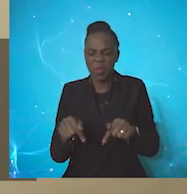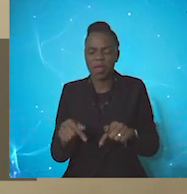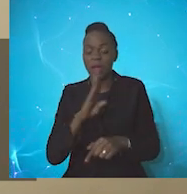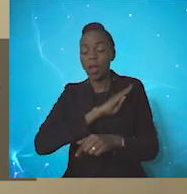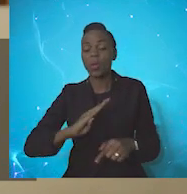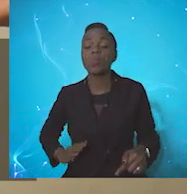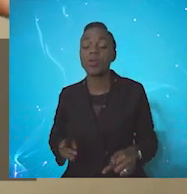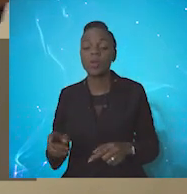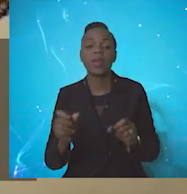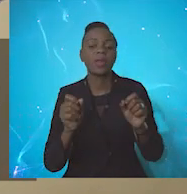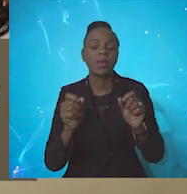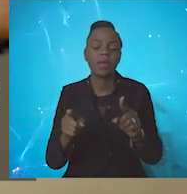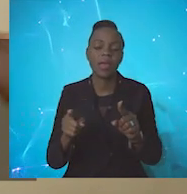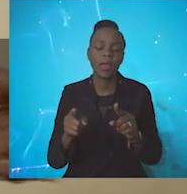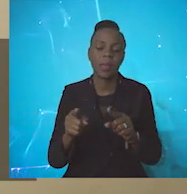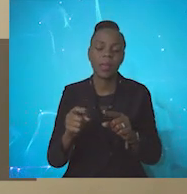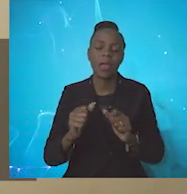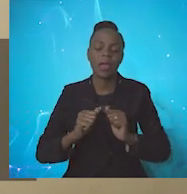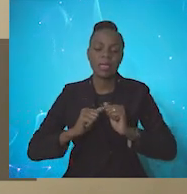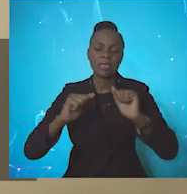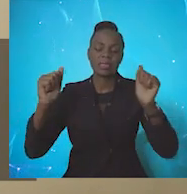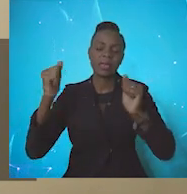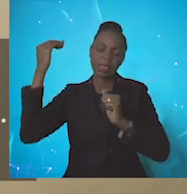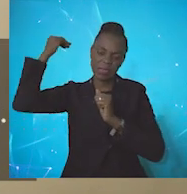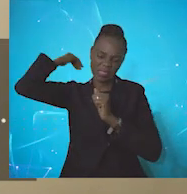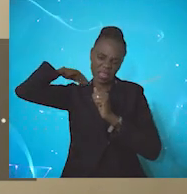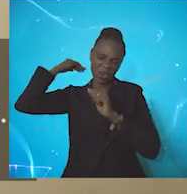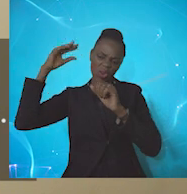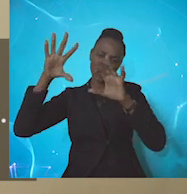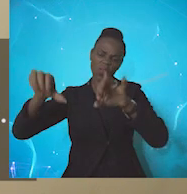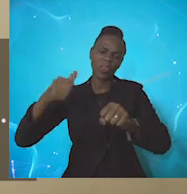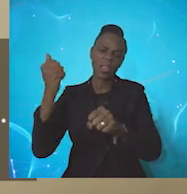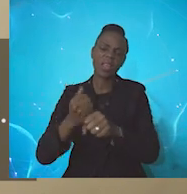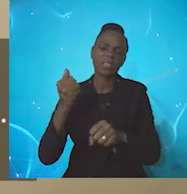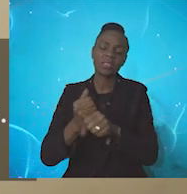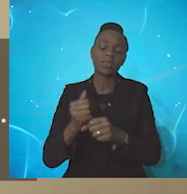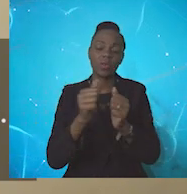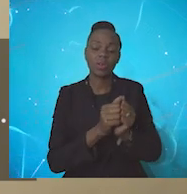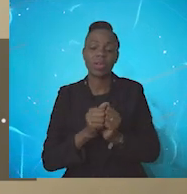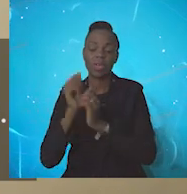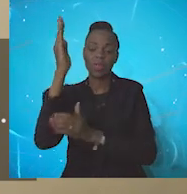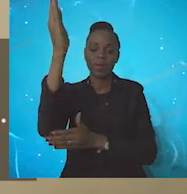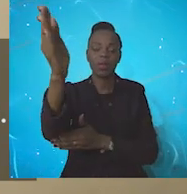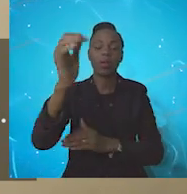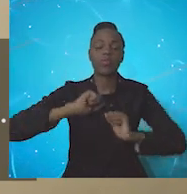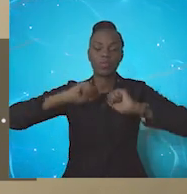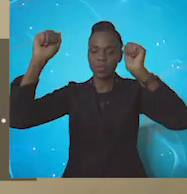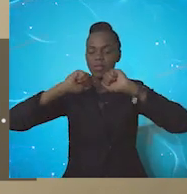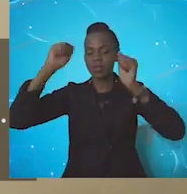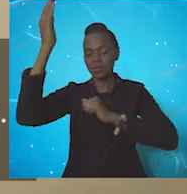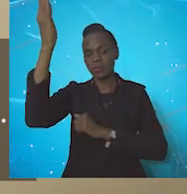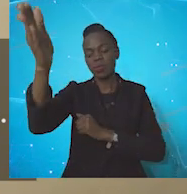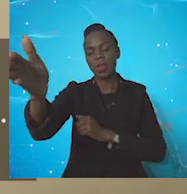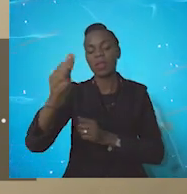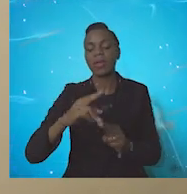imene tangoyamba late last year. So tikadagwira nawo ntchito tsogolo muno ndithu for the next few years ndithu